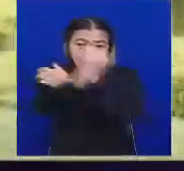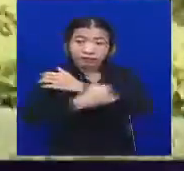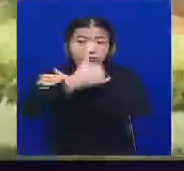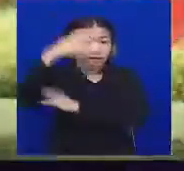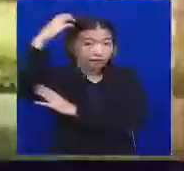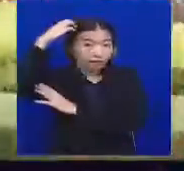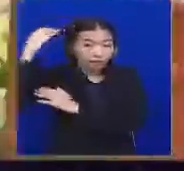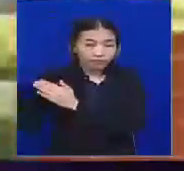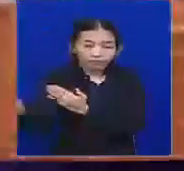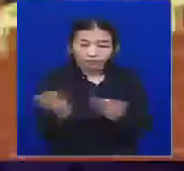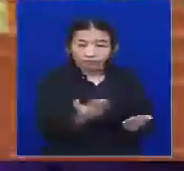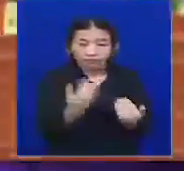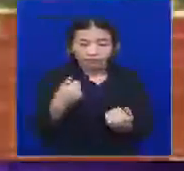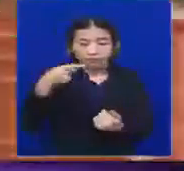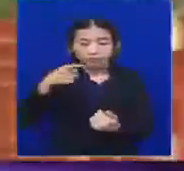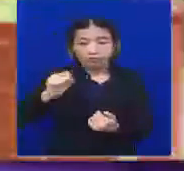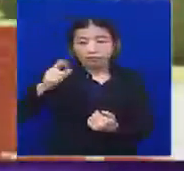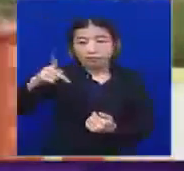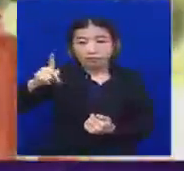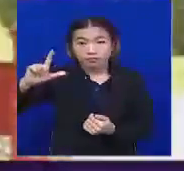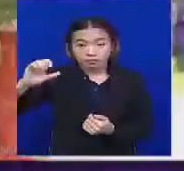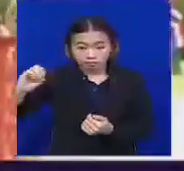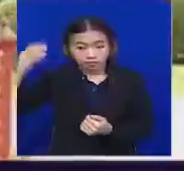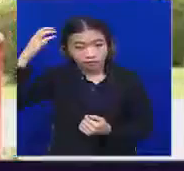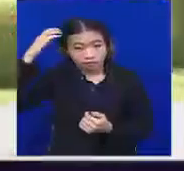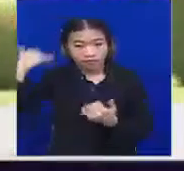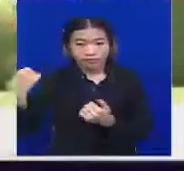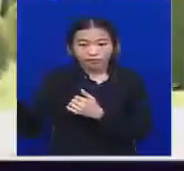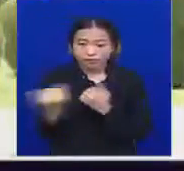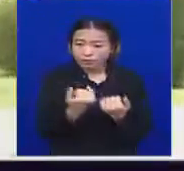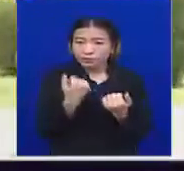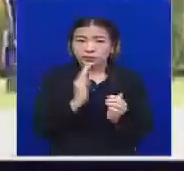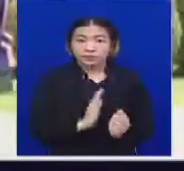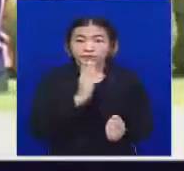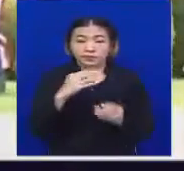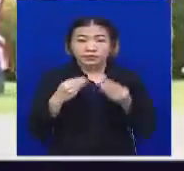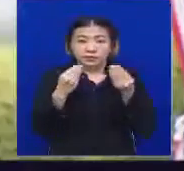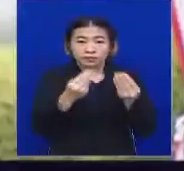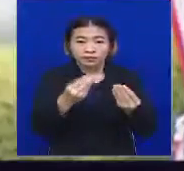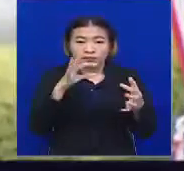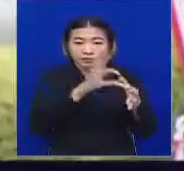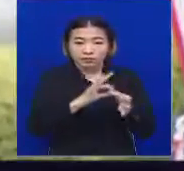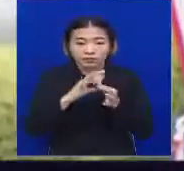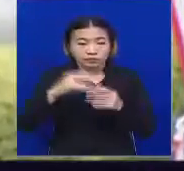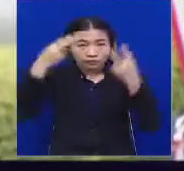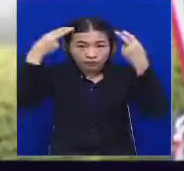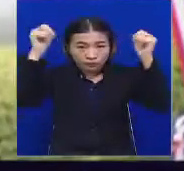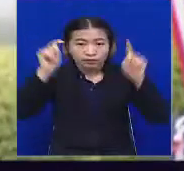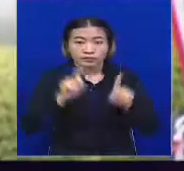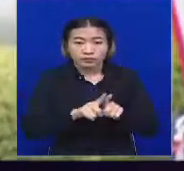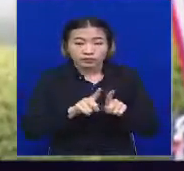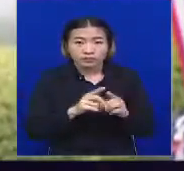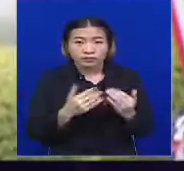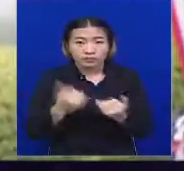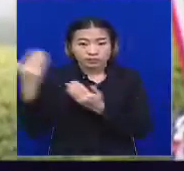าชนลาวหรือสปป.ลาวในโอกาสเดินทางเยือนประเทศไทยอย่างเป็นทางการในฐานะแขกของรัฐบาลโดยมีพิธีตรวจ